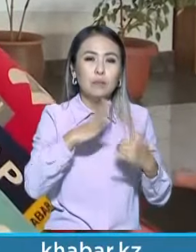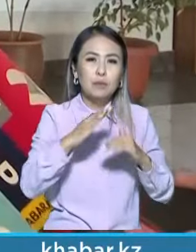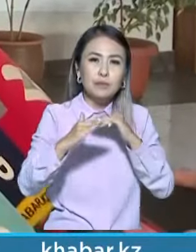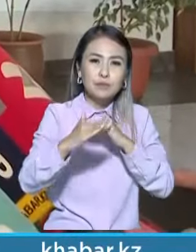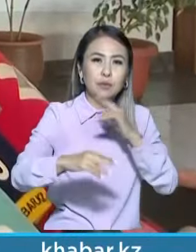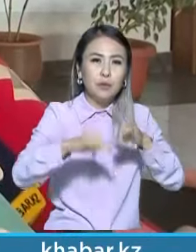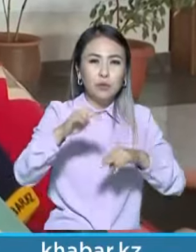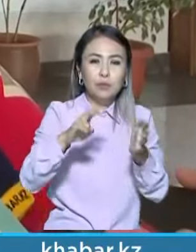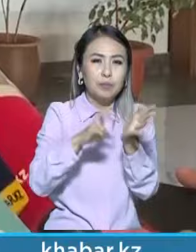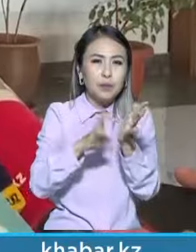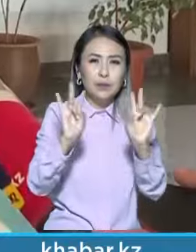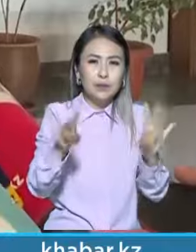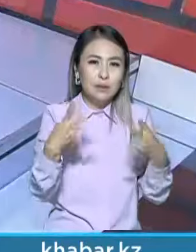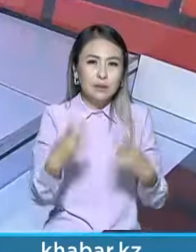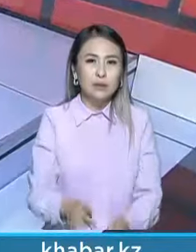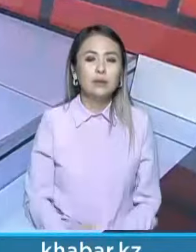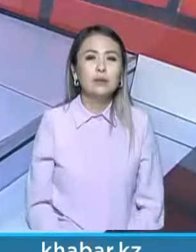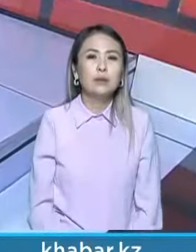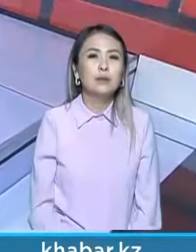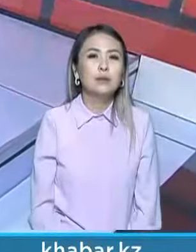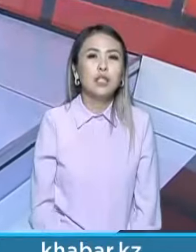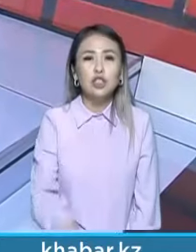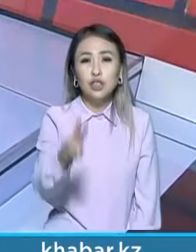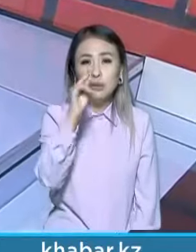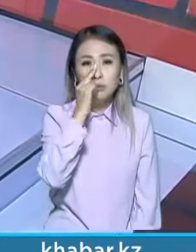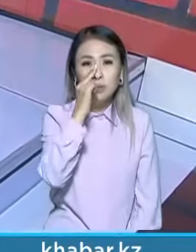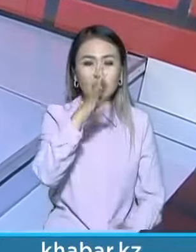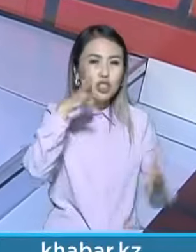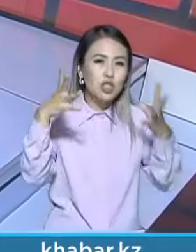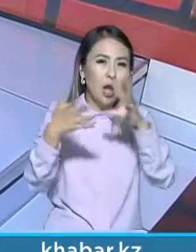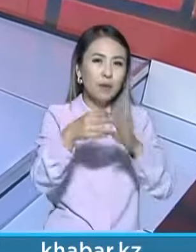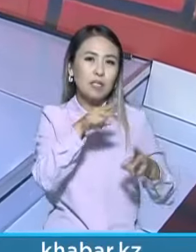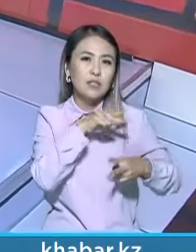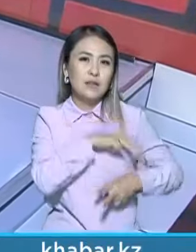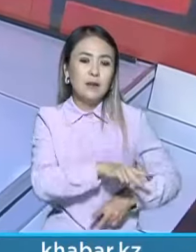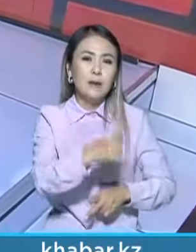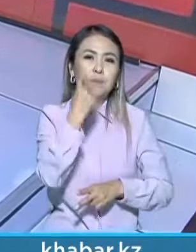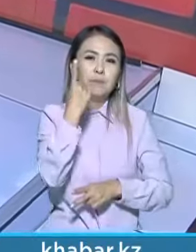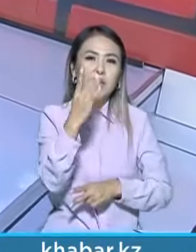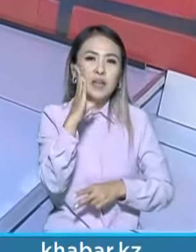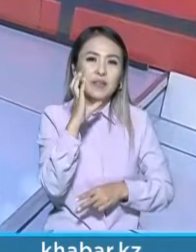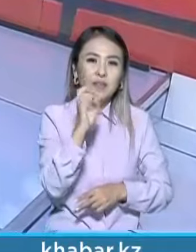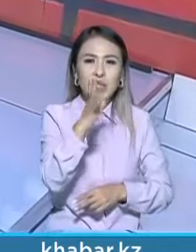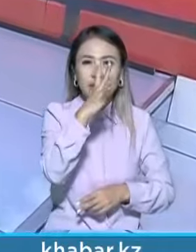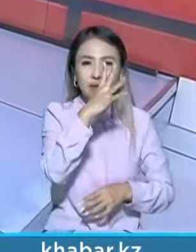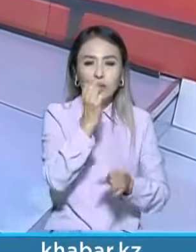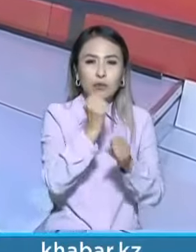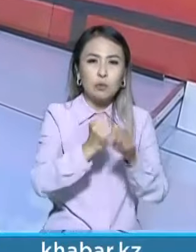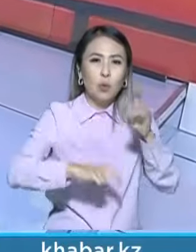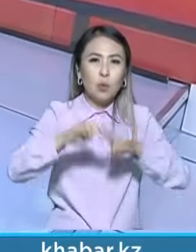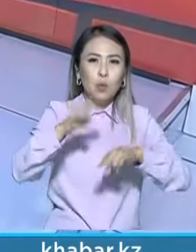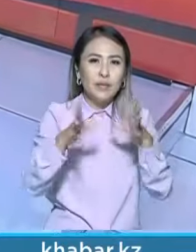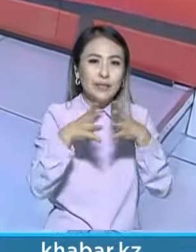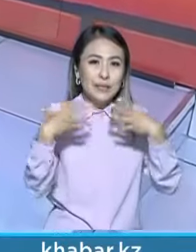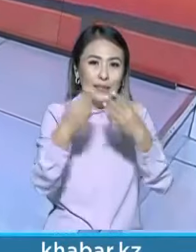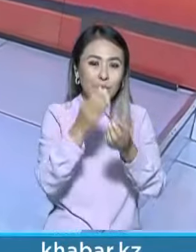салудан қорқудың қажеті жоқ. Шымкентте жалпы еңбек өтілі бір ғасырға жуықтаған құрылысшы әулеті